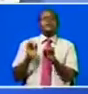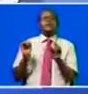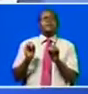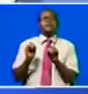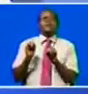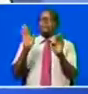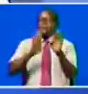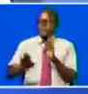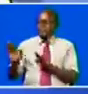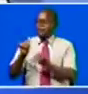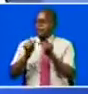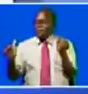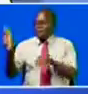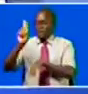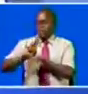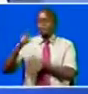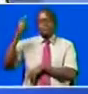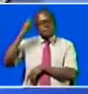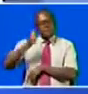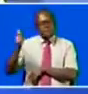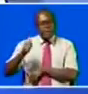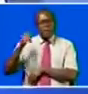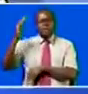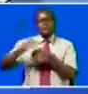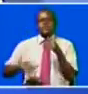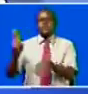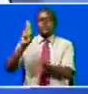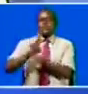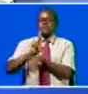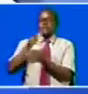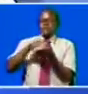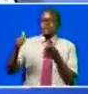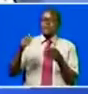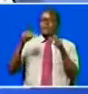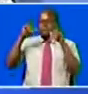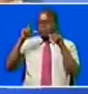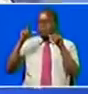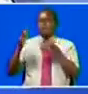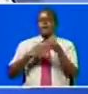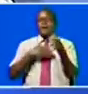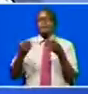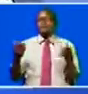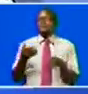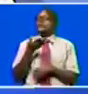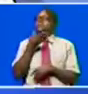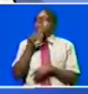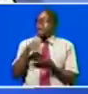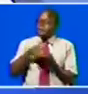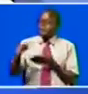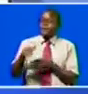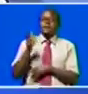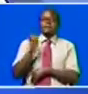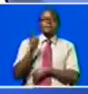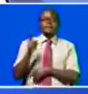na busara, tumia akili yako. Wacha kutumia wanaume utupu wako. Na nyinyi wanaume mmezoea kutumia hizo mitarimbo zenu, shikeni adabu